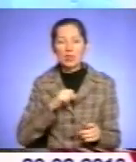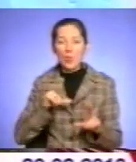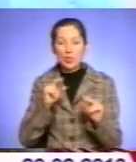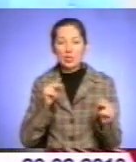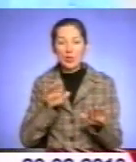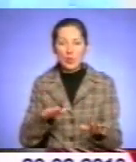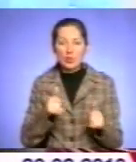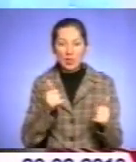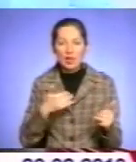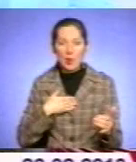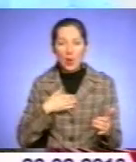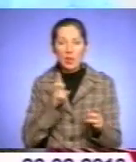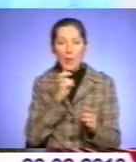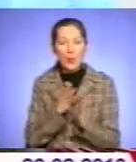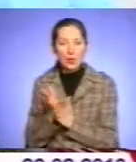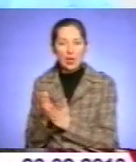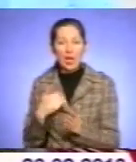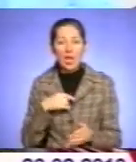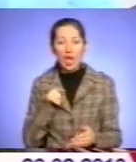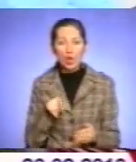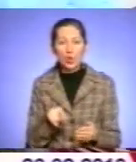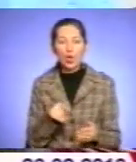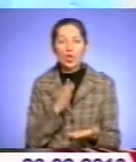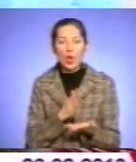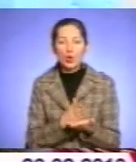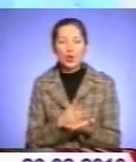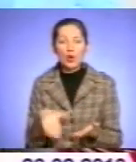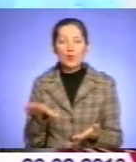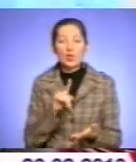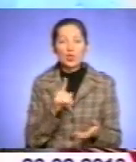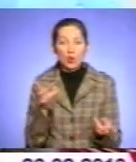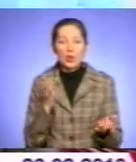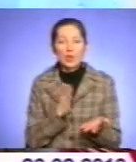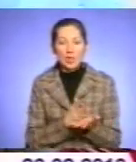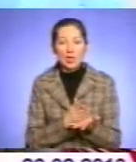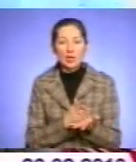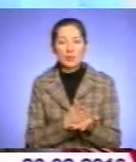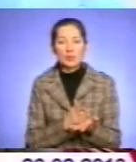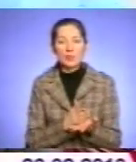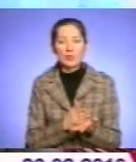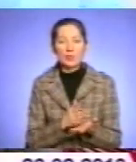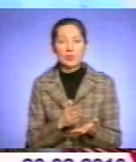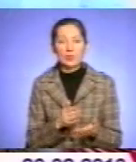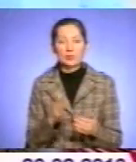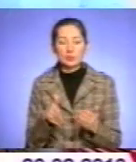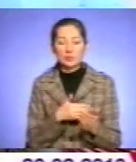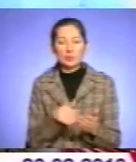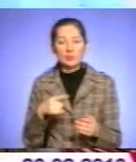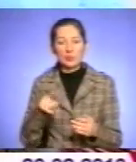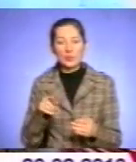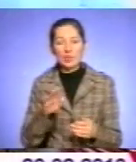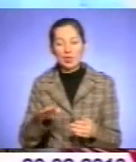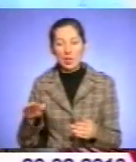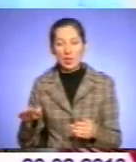мене бібліотека, бо я тут знаходжу все, що є. І він зовсім інакша